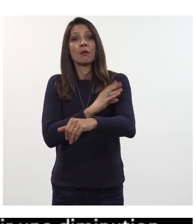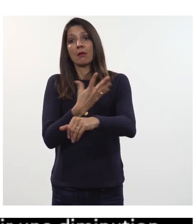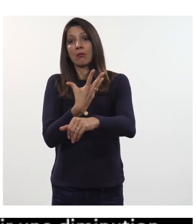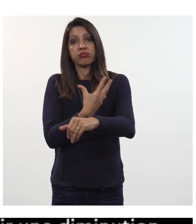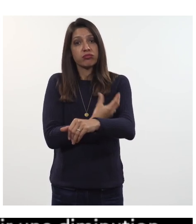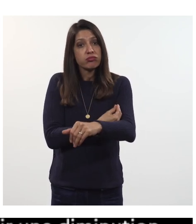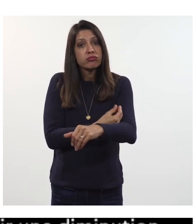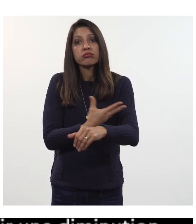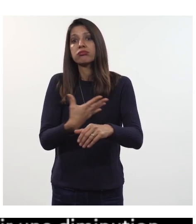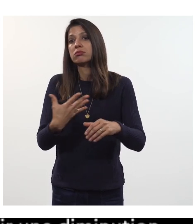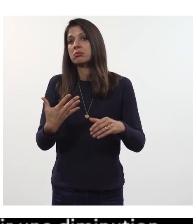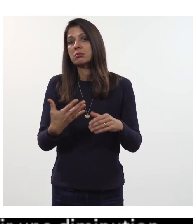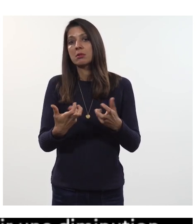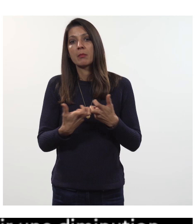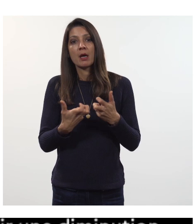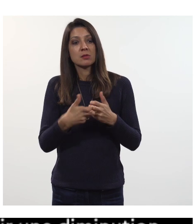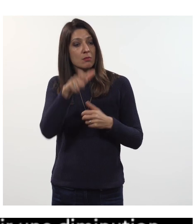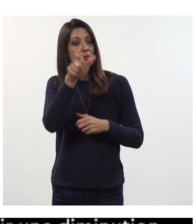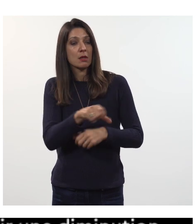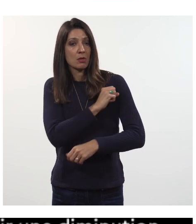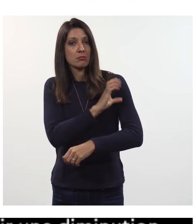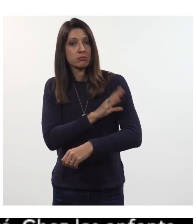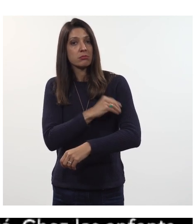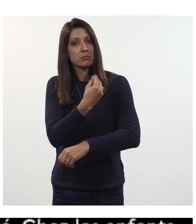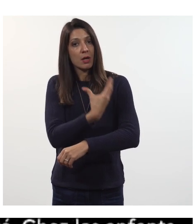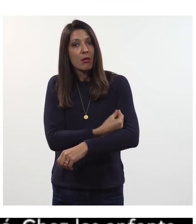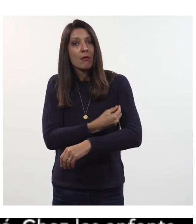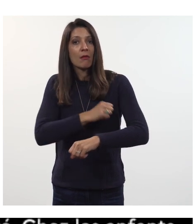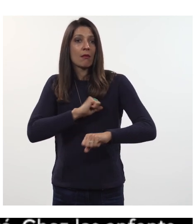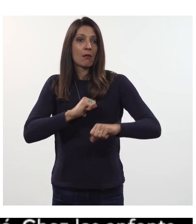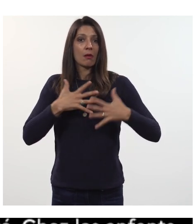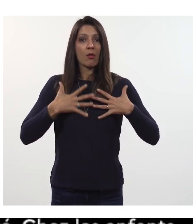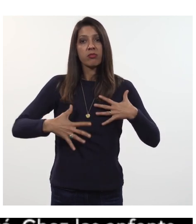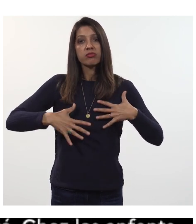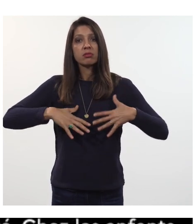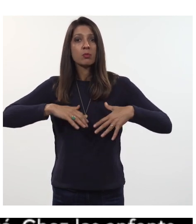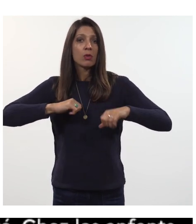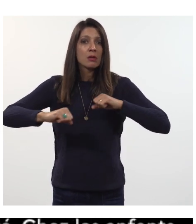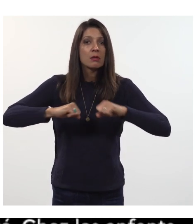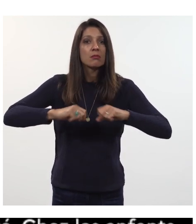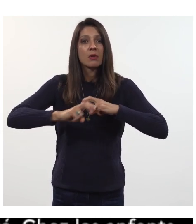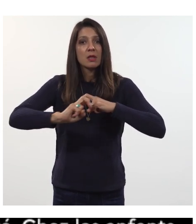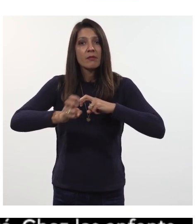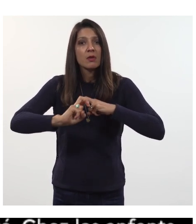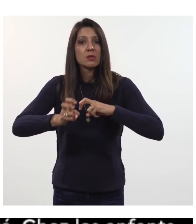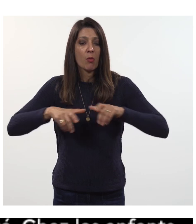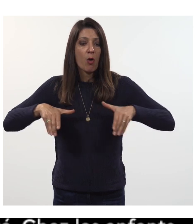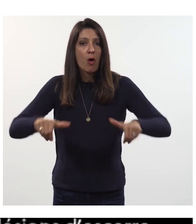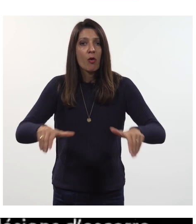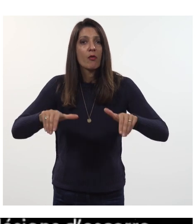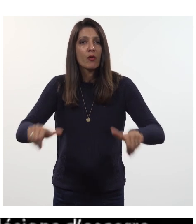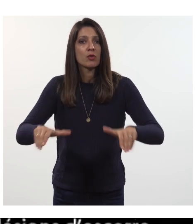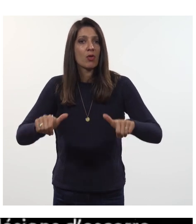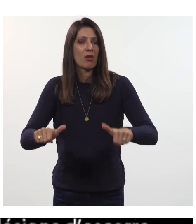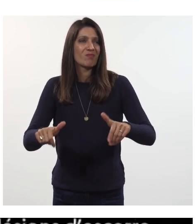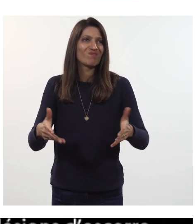muscle, hein, la personne, comme je vous disais, elle va perdre de la masse musculaire, de la fonction hein, pour ses déplacements. Elle utilisera moins bien son fauteuil, elle ne pourra plus faire les